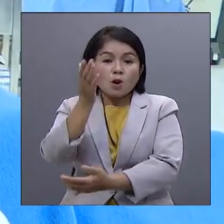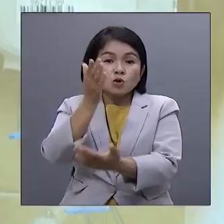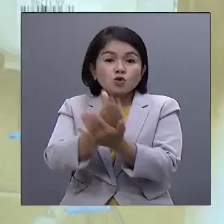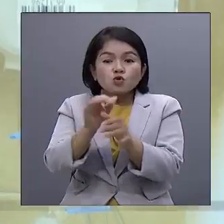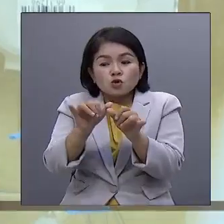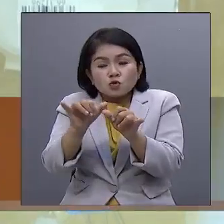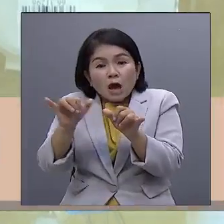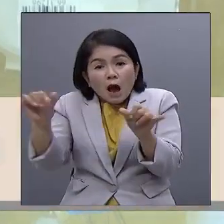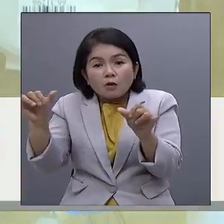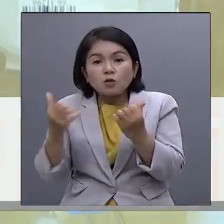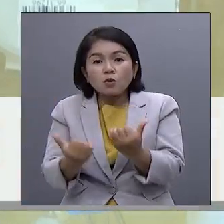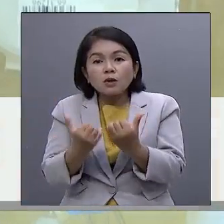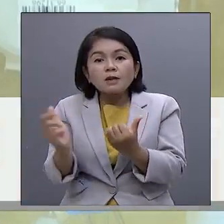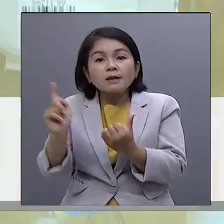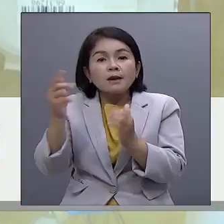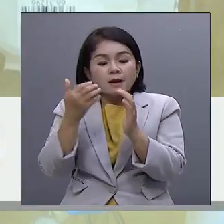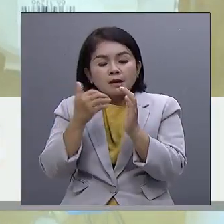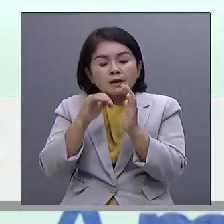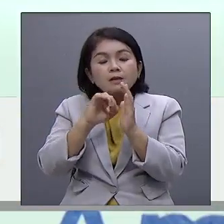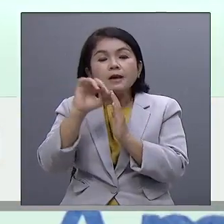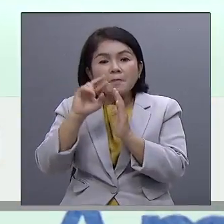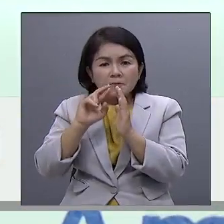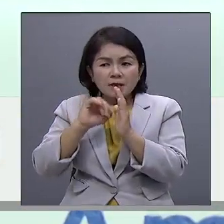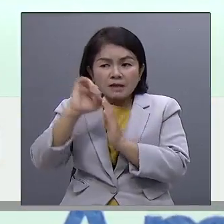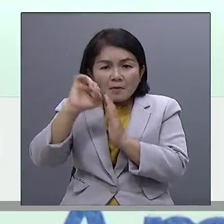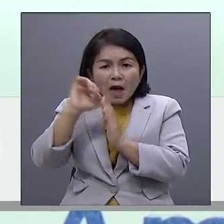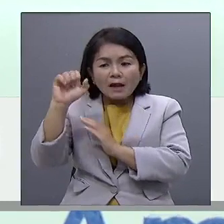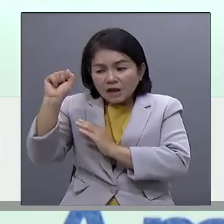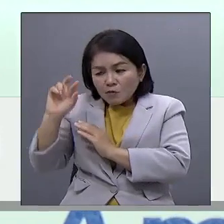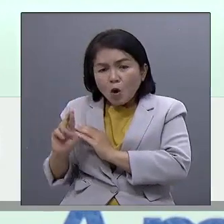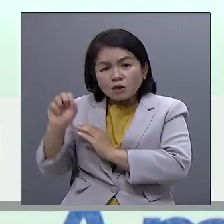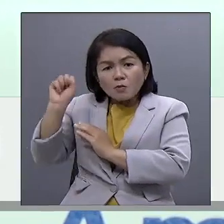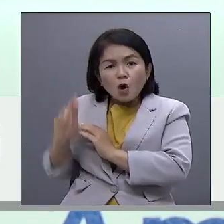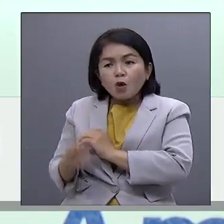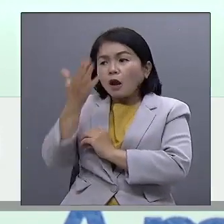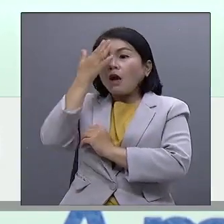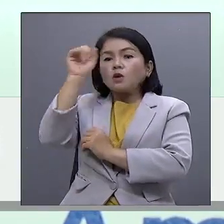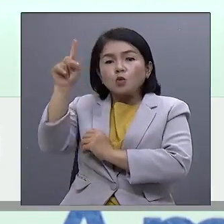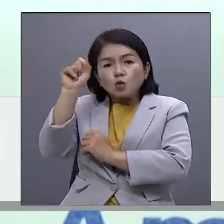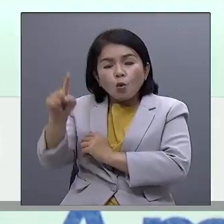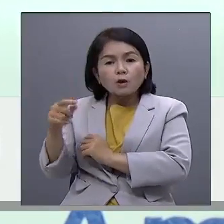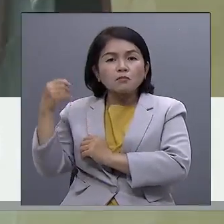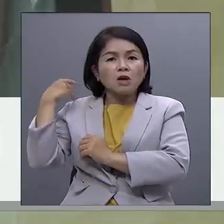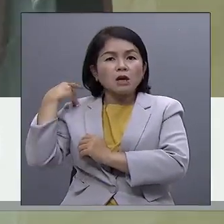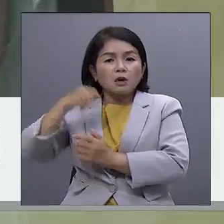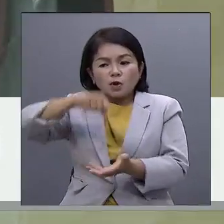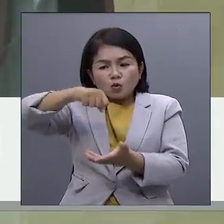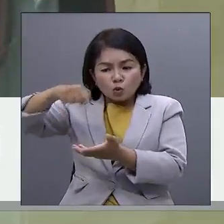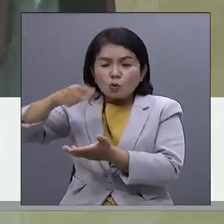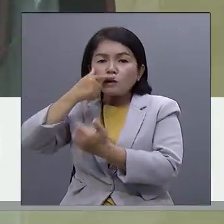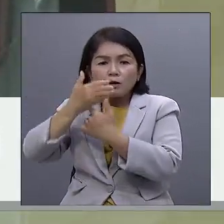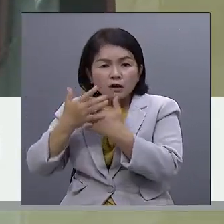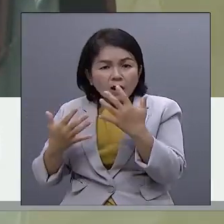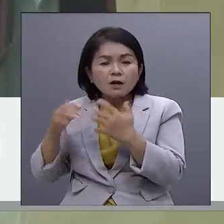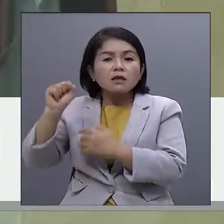ายวันโรงพยาบาลมหาราชนครเชียงใหม่ก็ต้องสำรองเลือดกันทุกกรุ๊ปไว้กรณีฉุกเฉินกรุ๊ปละ60ยูนิตต่อวันค่ะนอกเหนือจ